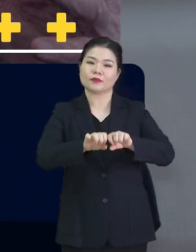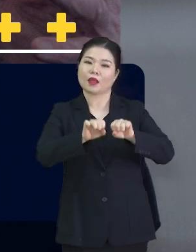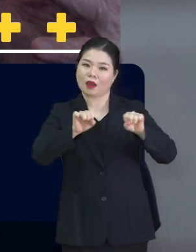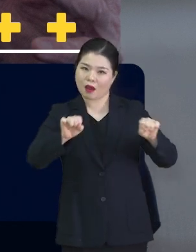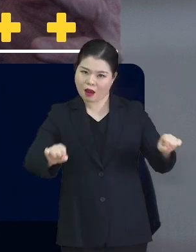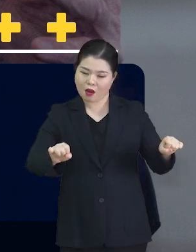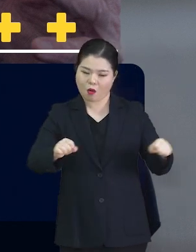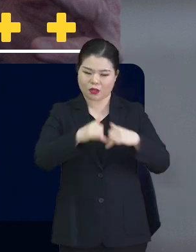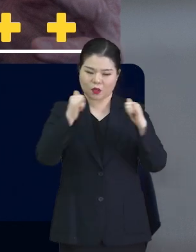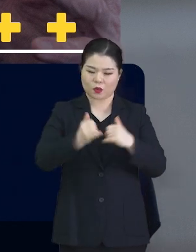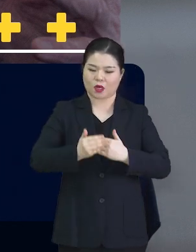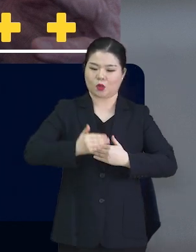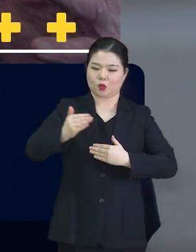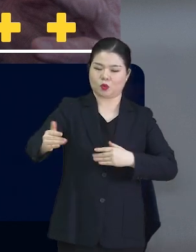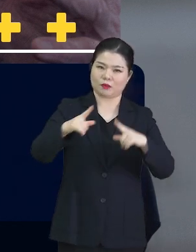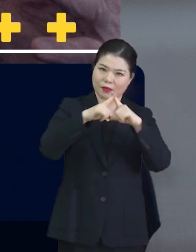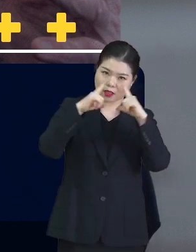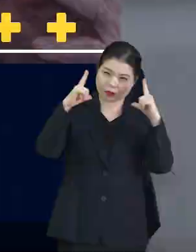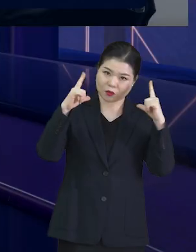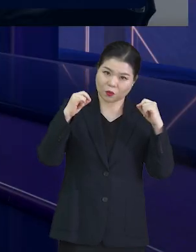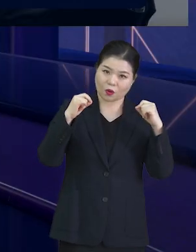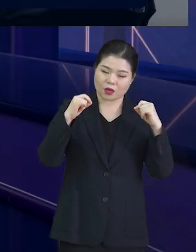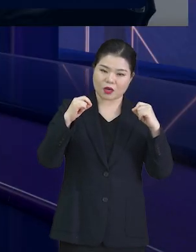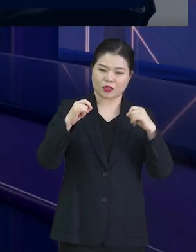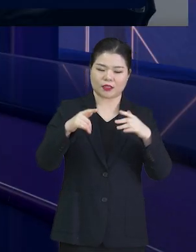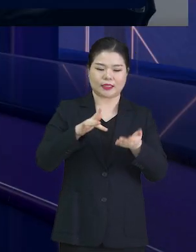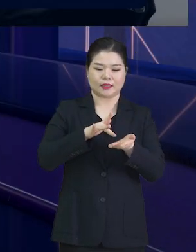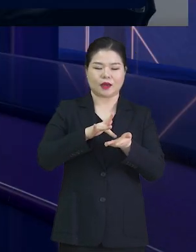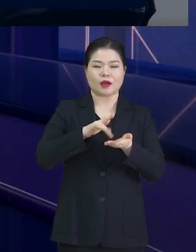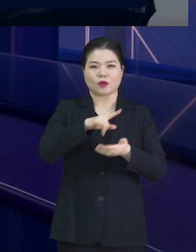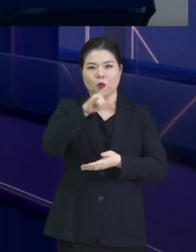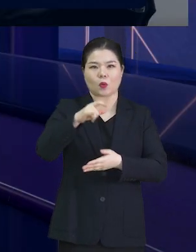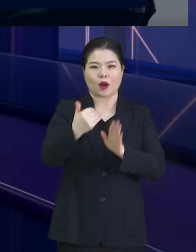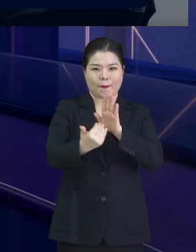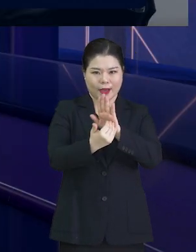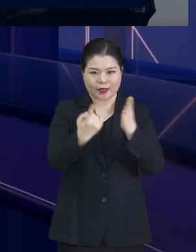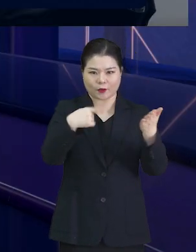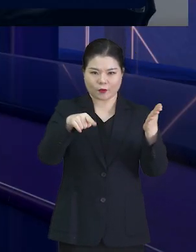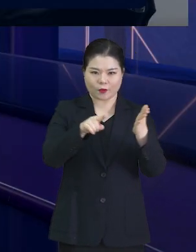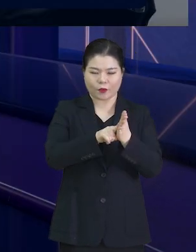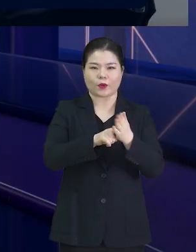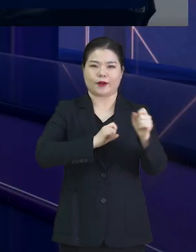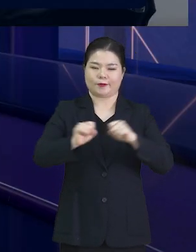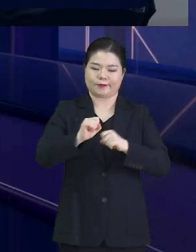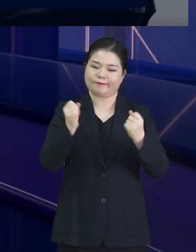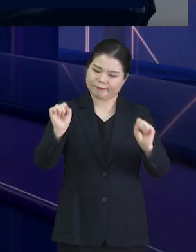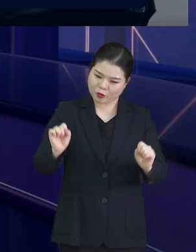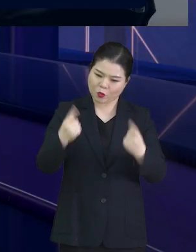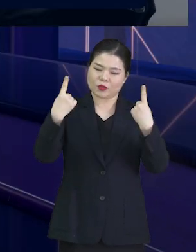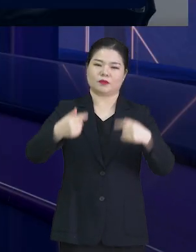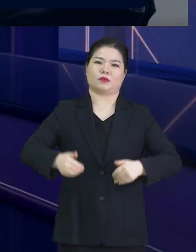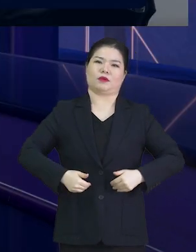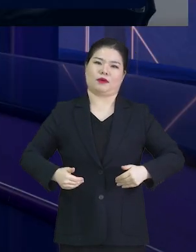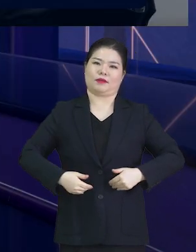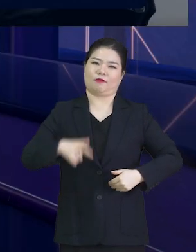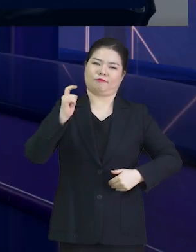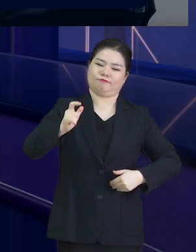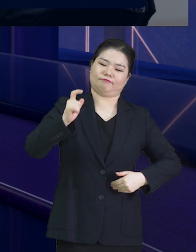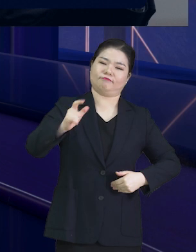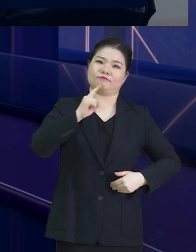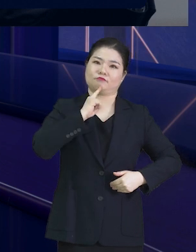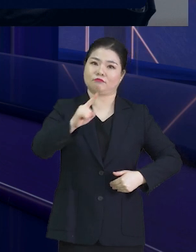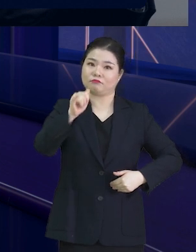별개로 거리두기와 마스크 착용 같은 방역 수칙 준수가 동시에 이루어져야 한다고 강조하고